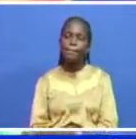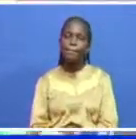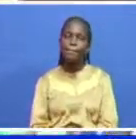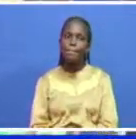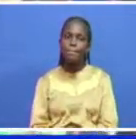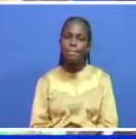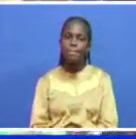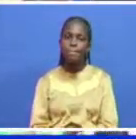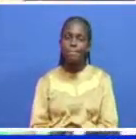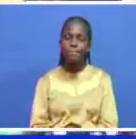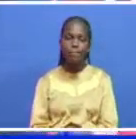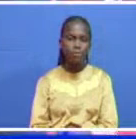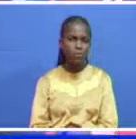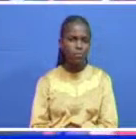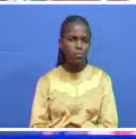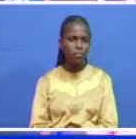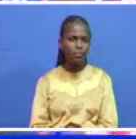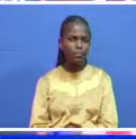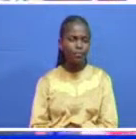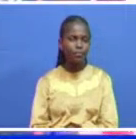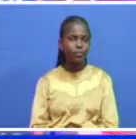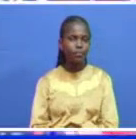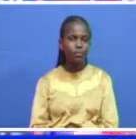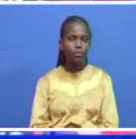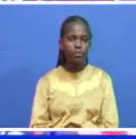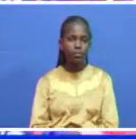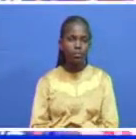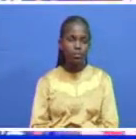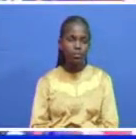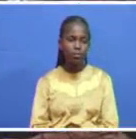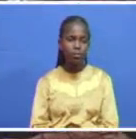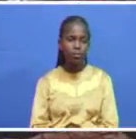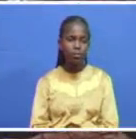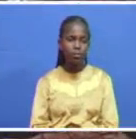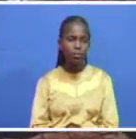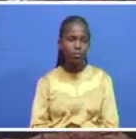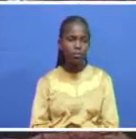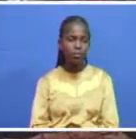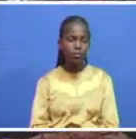kumavamu sinilovi. Nyanita wa Benjamin na Mwaka.